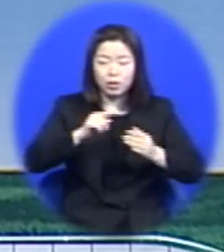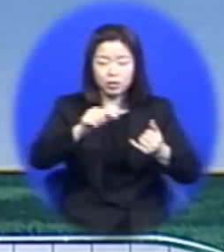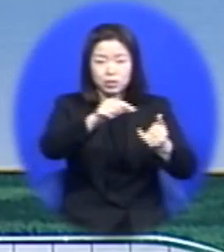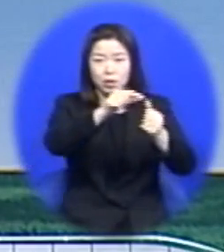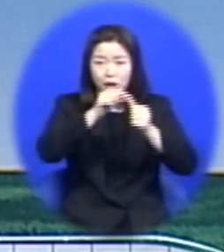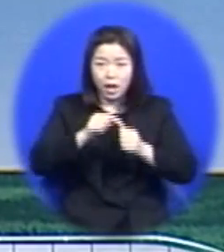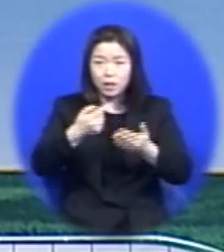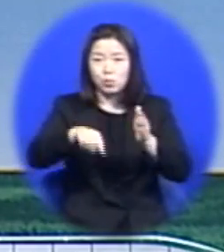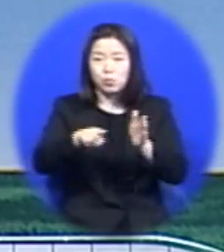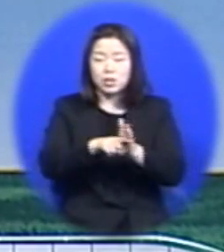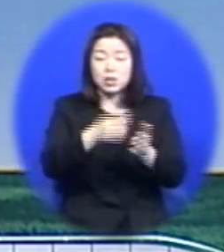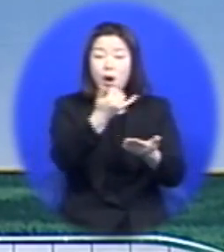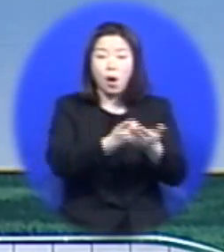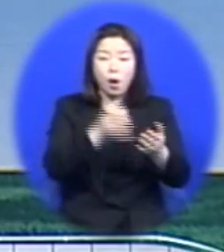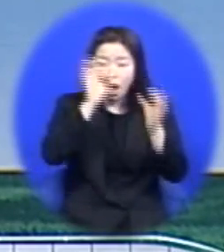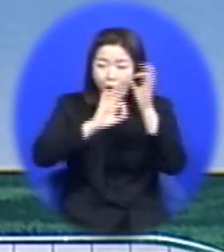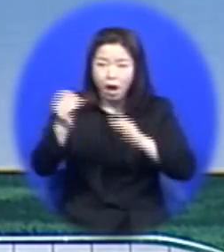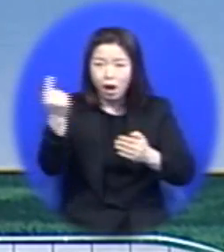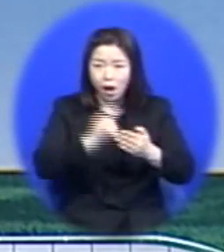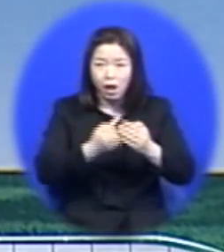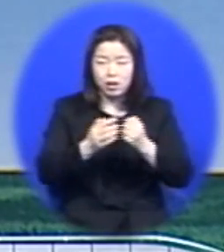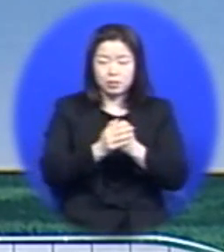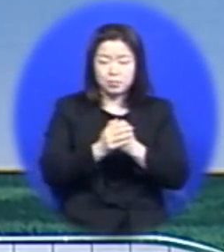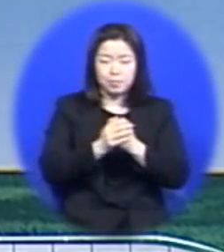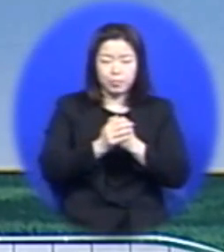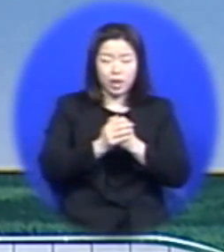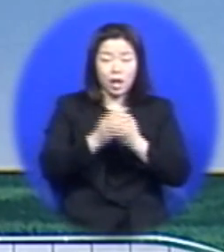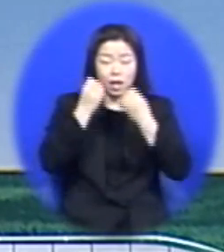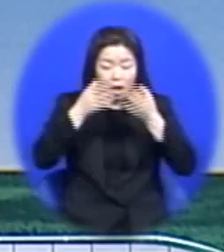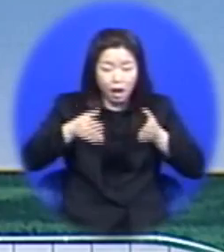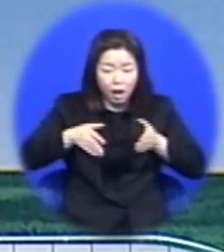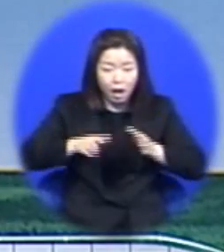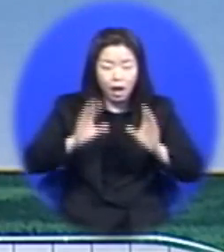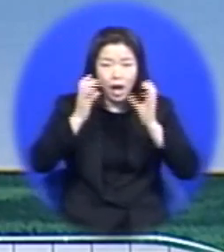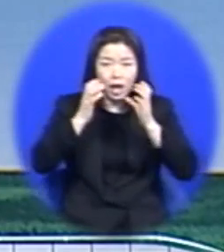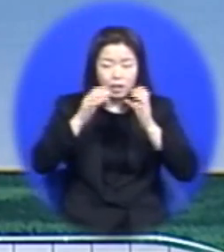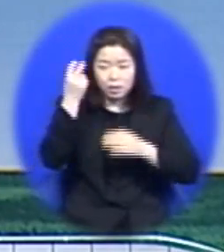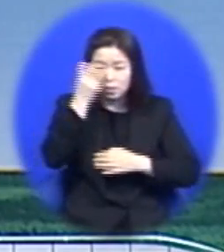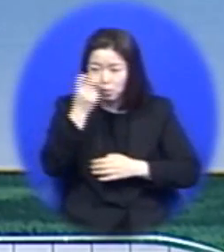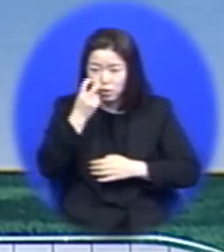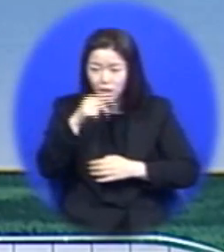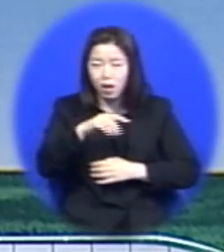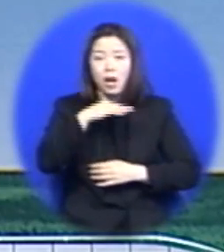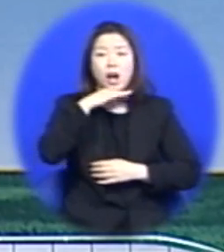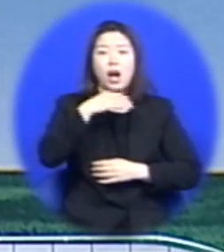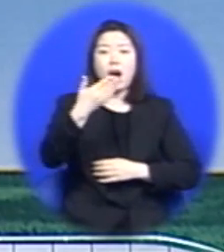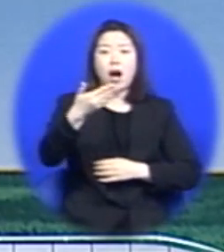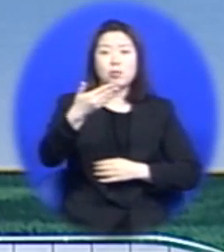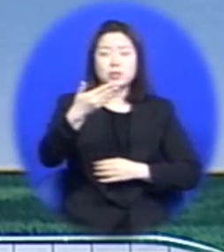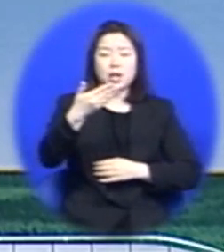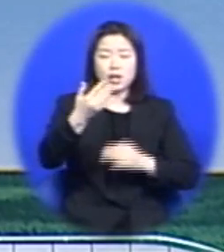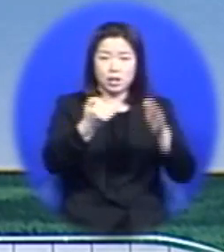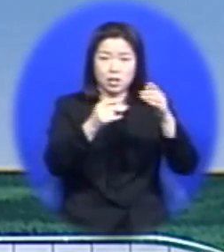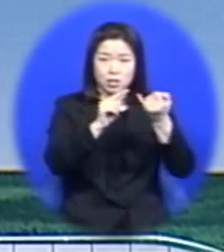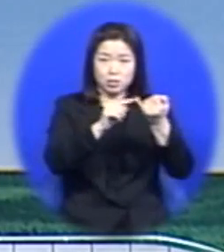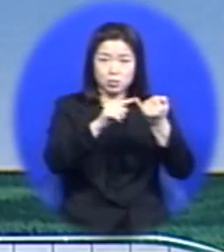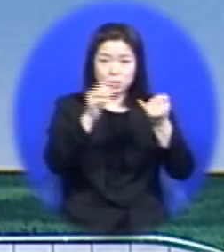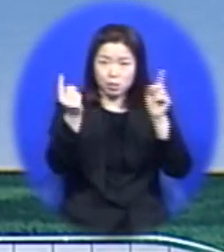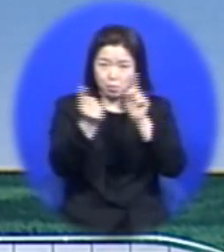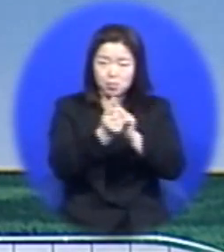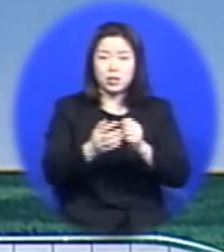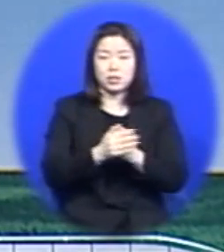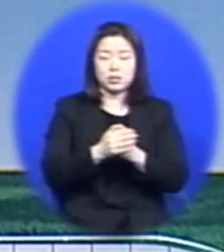찾아왔습니다. 갓난 아이를 둘러보다가 지켜보는 9살 된 이 소녀를 본 거예요. 그리고는 그